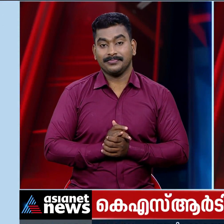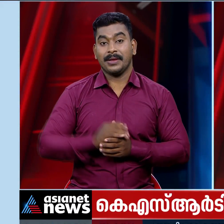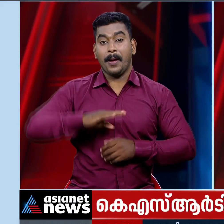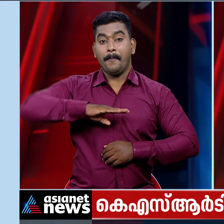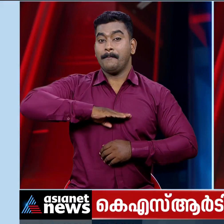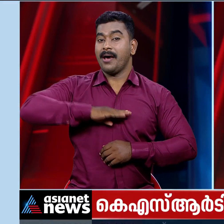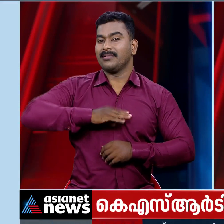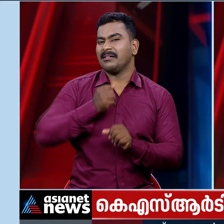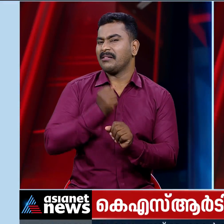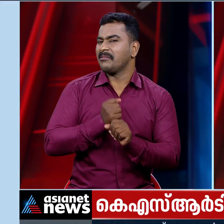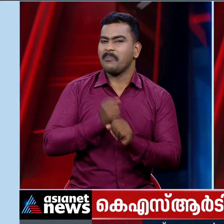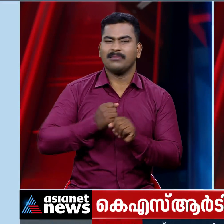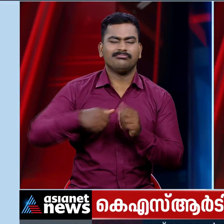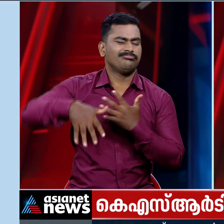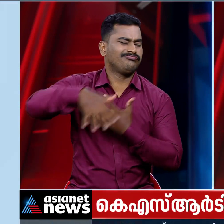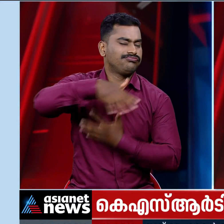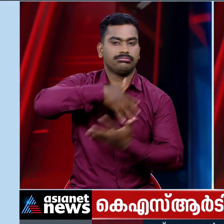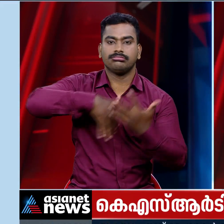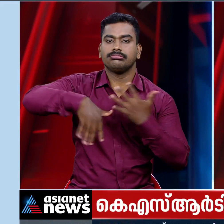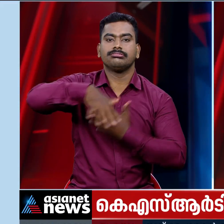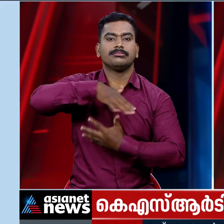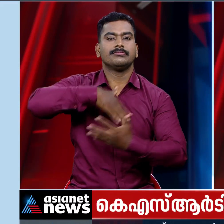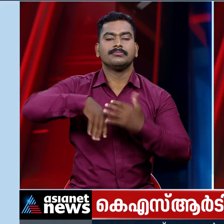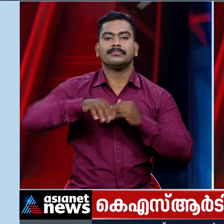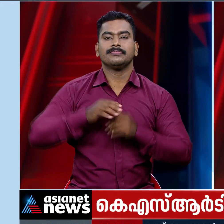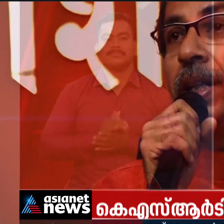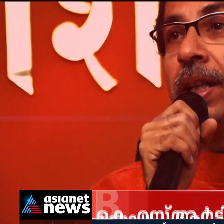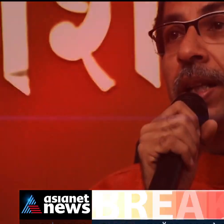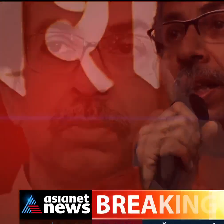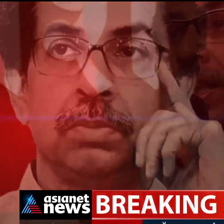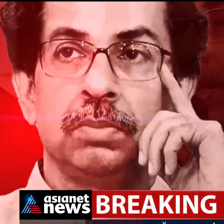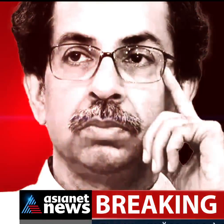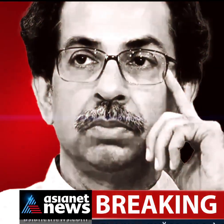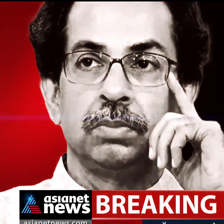ആടിയുലഞ്ഞ് മഹാരാഷ്ട്രയിലെ സഖ്യ സർക്കാർ.